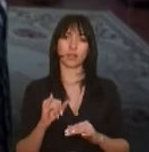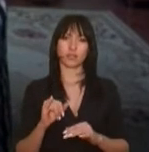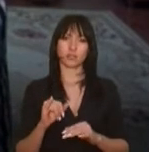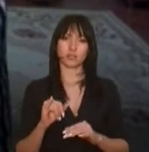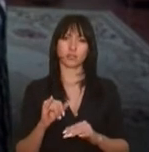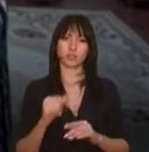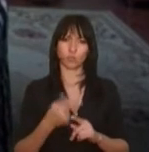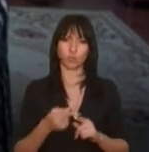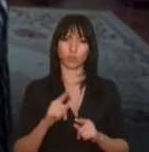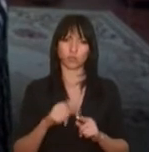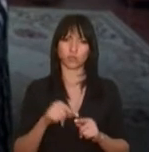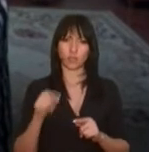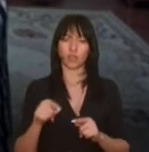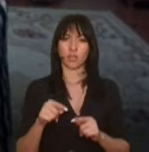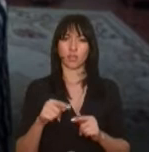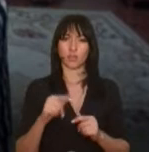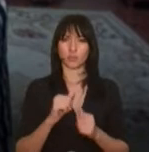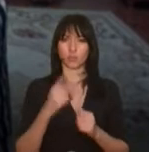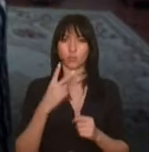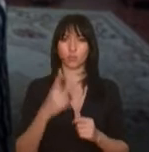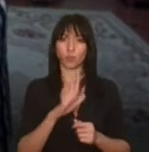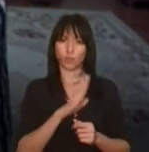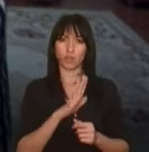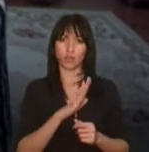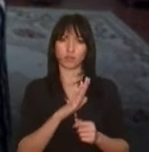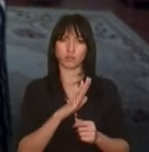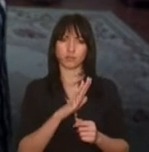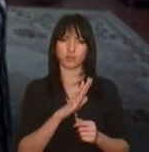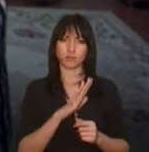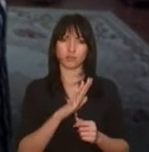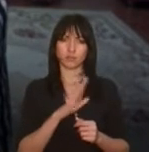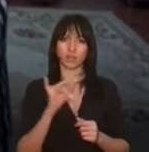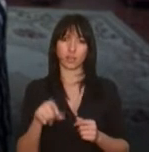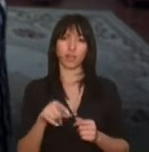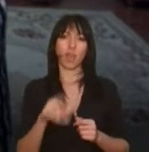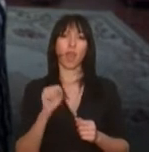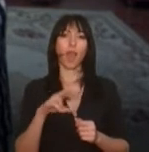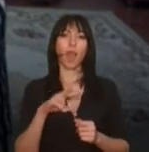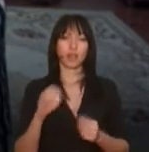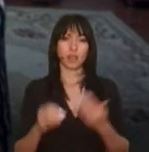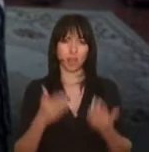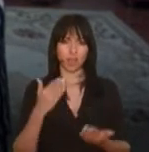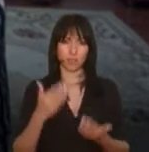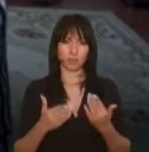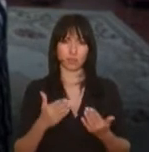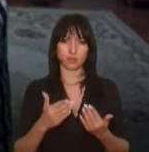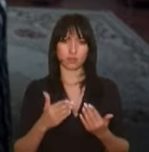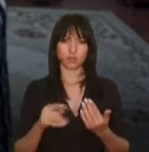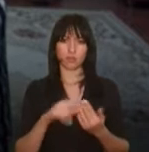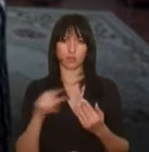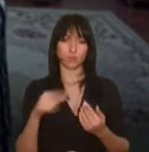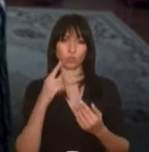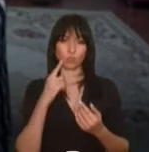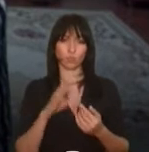досить ретельно оглядаються лікарями і отримують оці довідки на допуск. Але організм розвивається